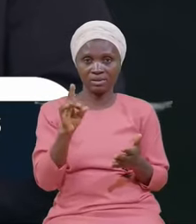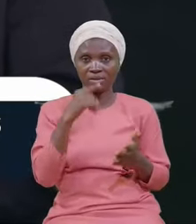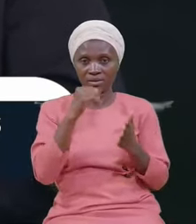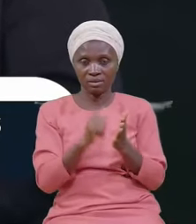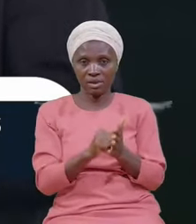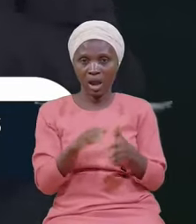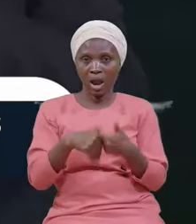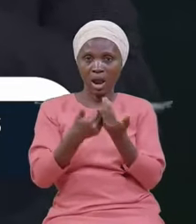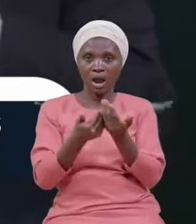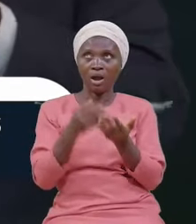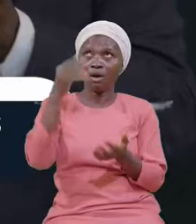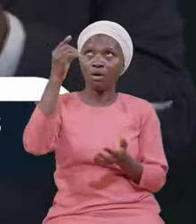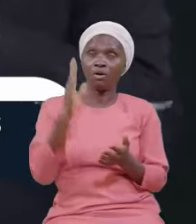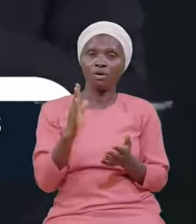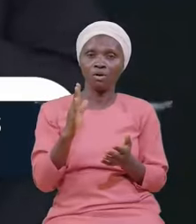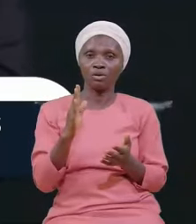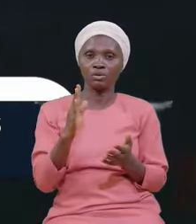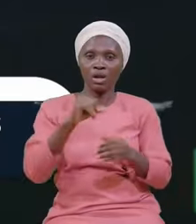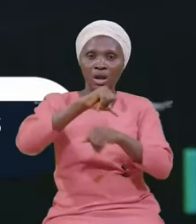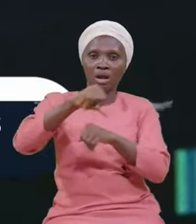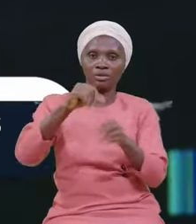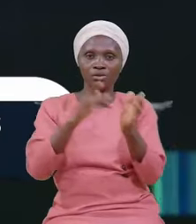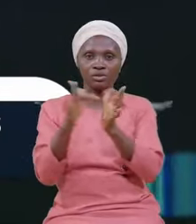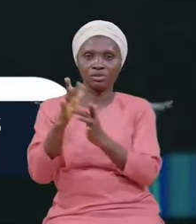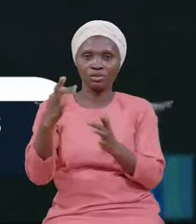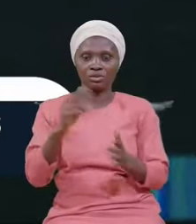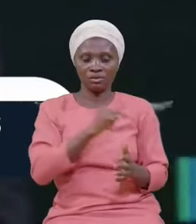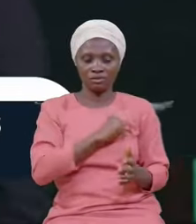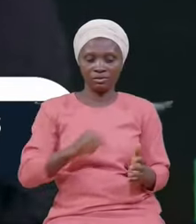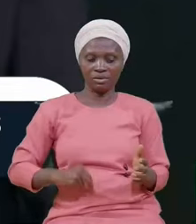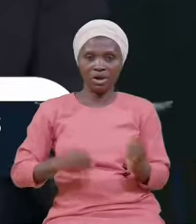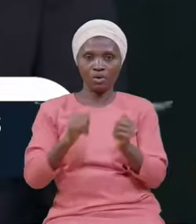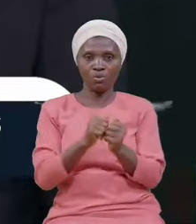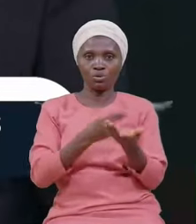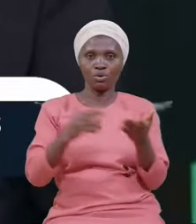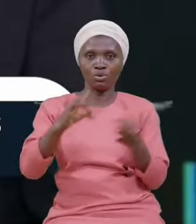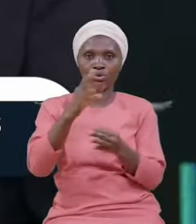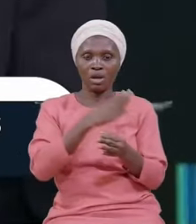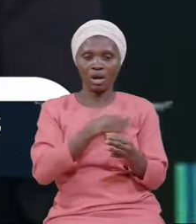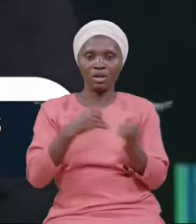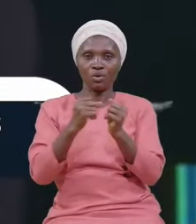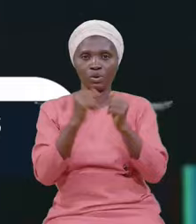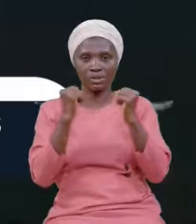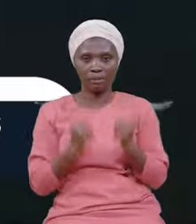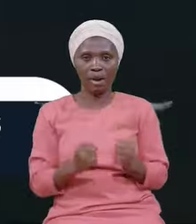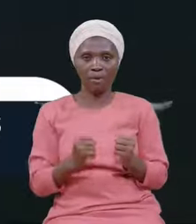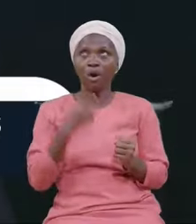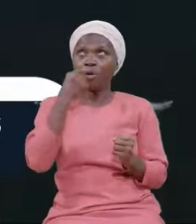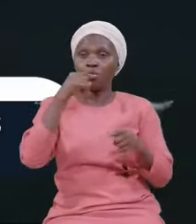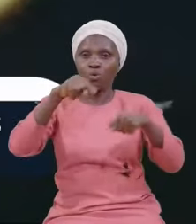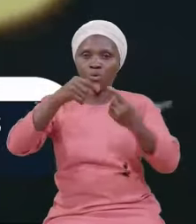Nazareth du Saint-Esprit et de force, qui allait de lieu en lieu, faisant du